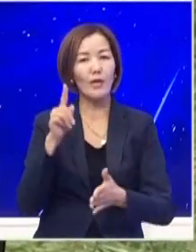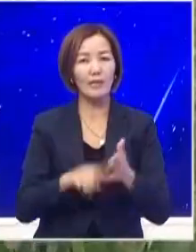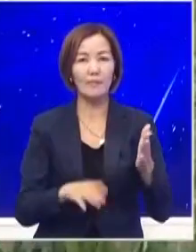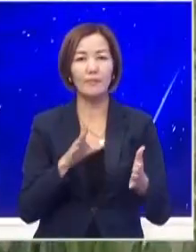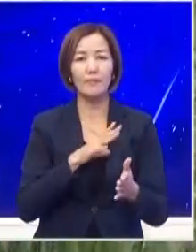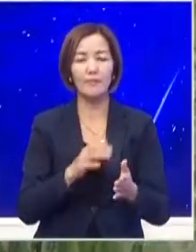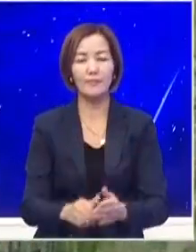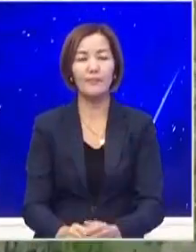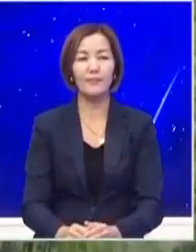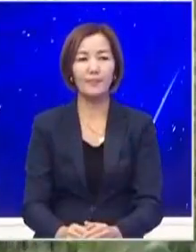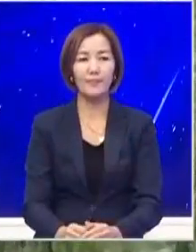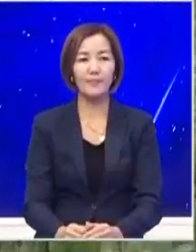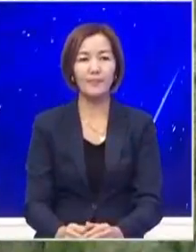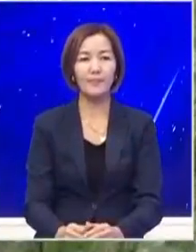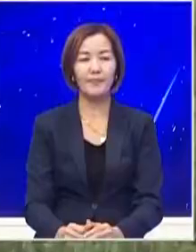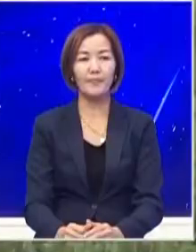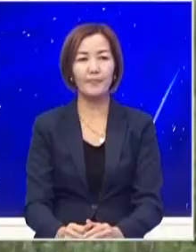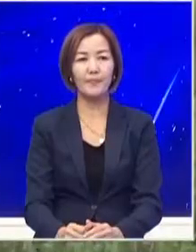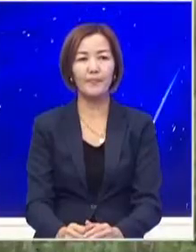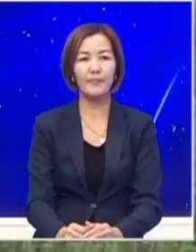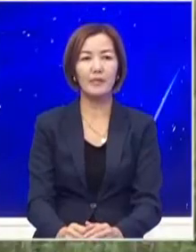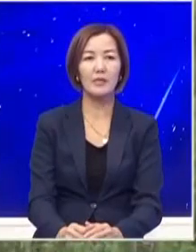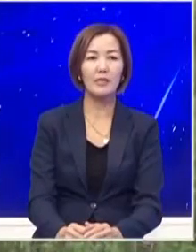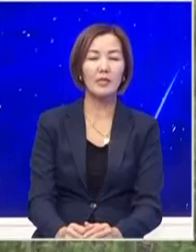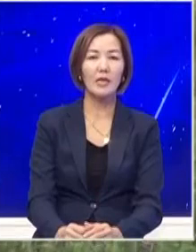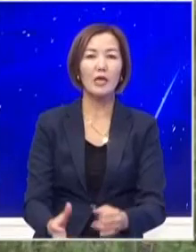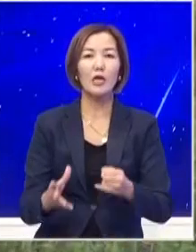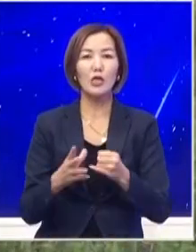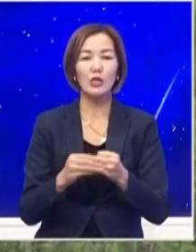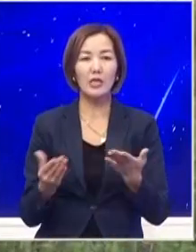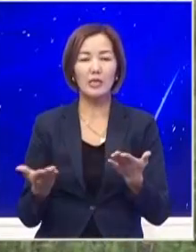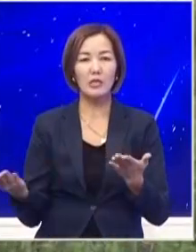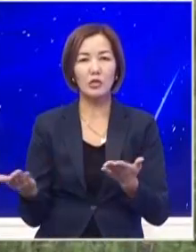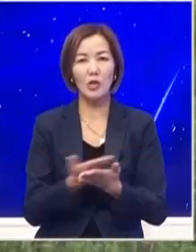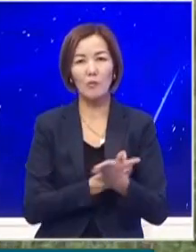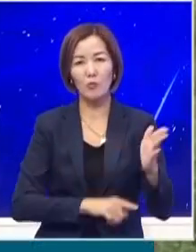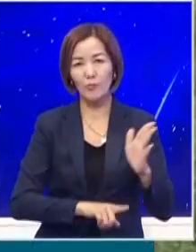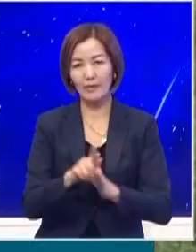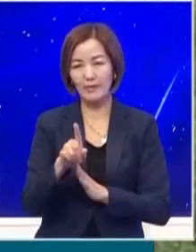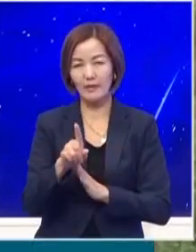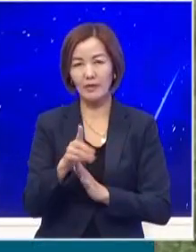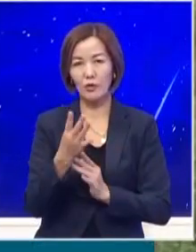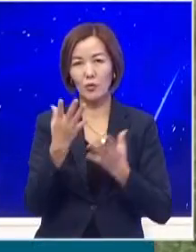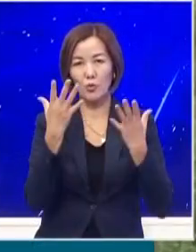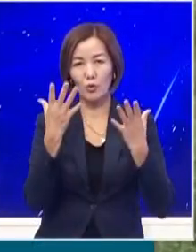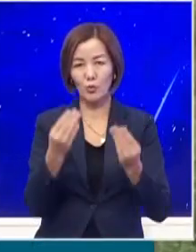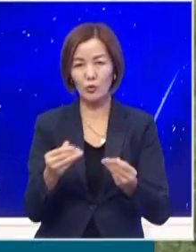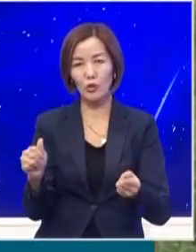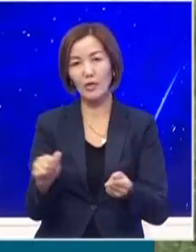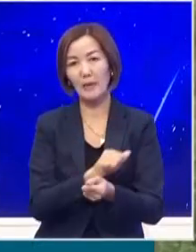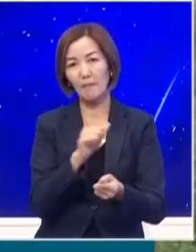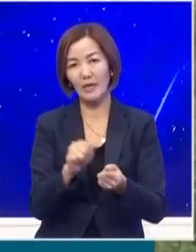дихан Нұркен Пұшанов. Жегін шауып жатырмыз, ақкөз дейді. Осыны 4 күндің ішінде кепкен